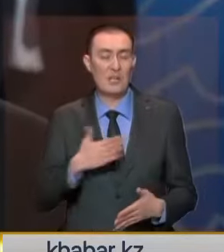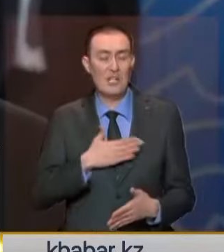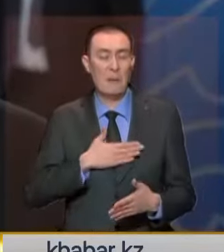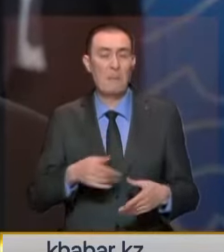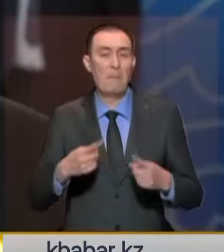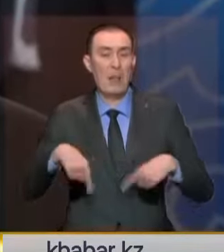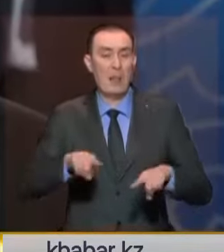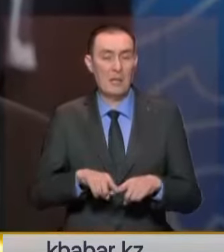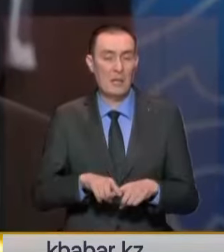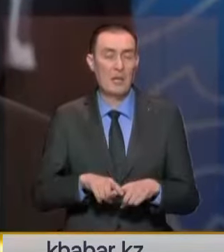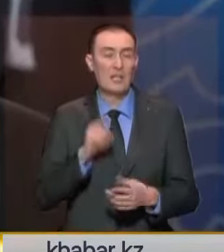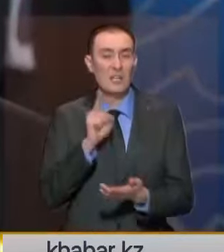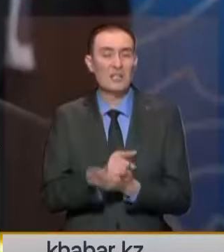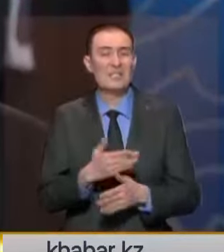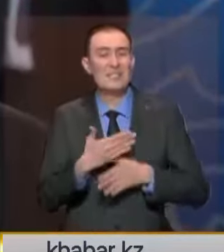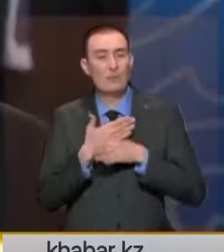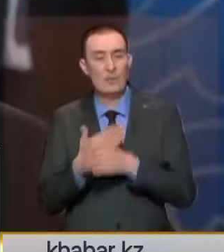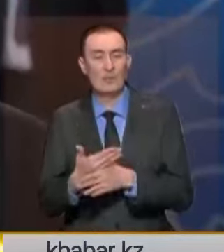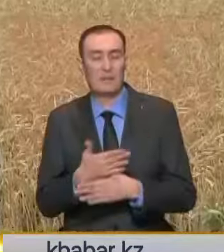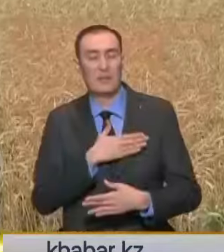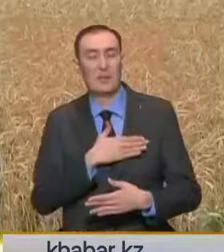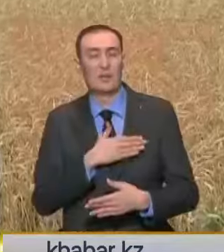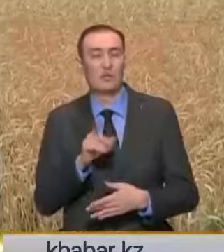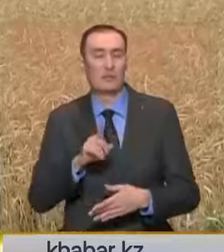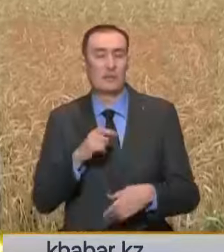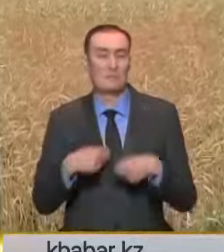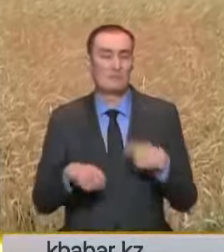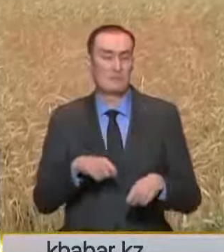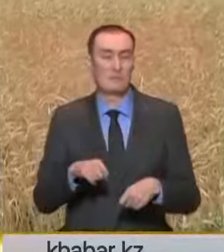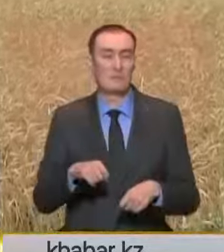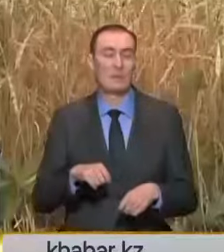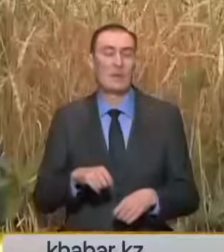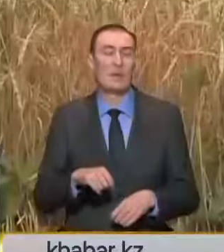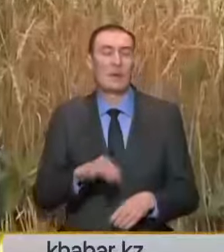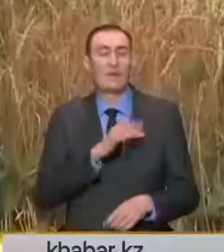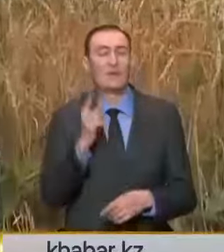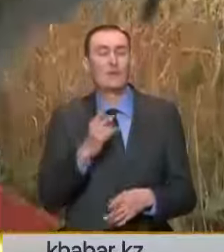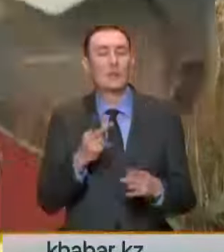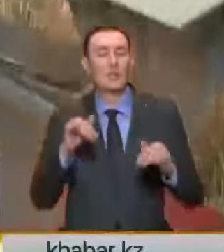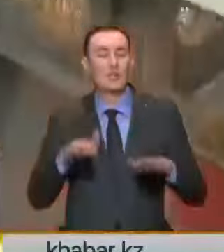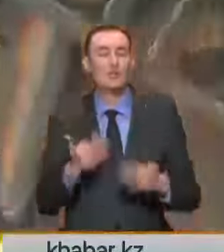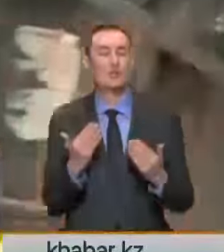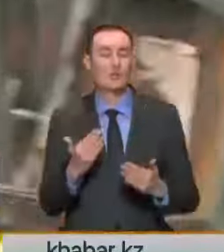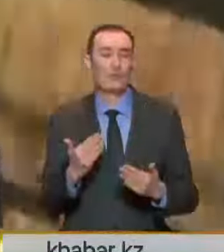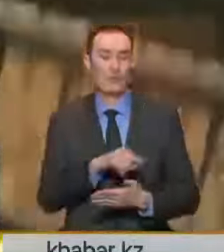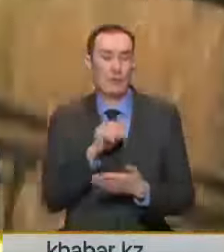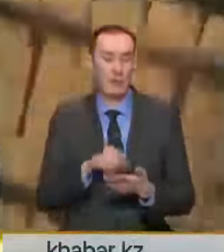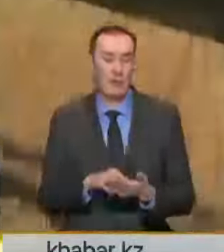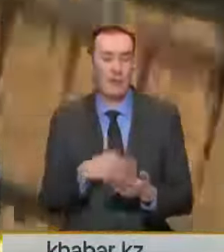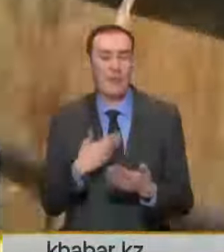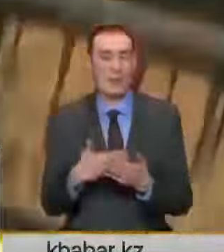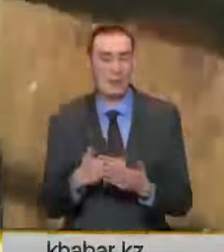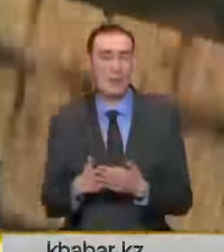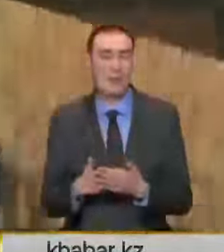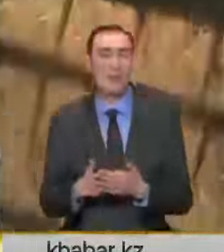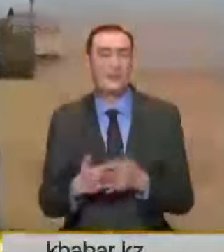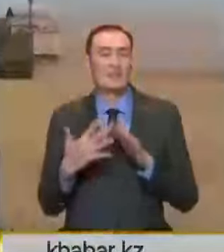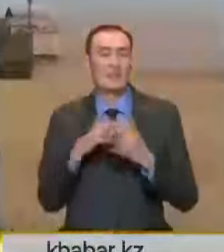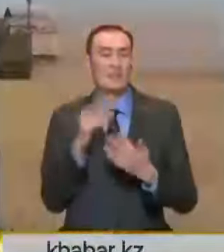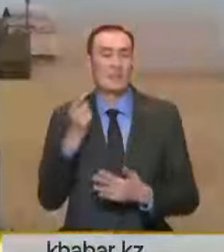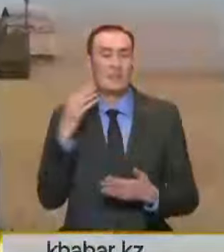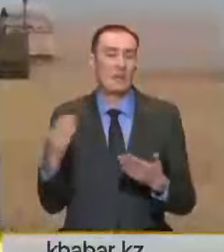первую очередь стимулировать бизнес выходить из тени. Для стимулирования бизнеса в первую очередь нужно решать существующие проблемы. К примеру, в сфере сельского